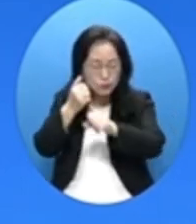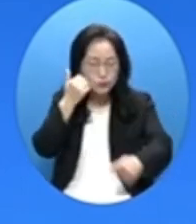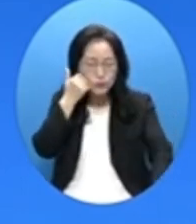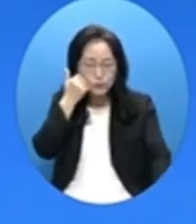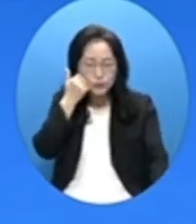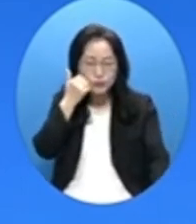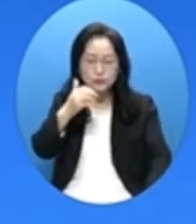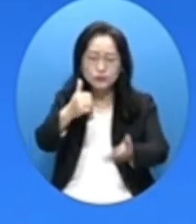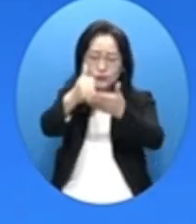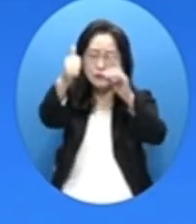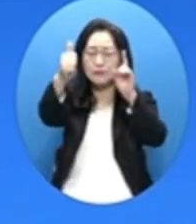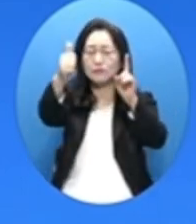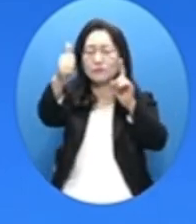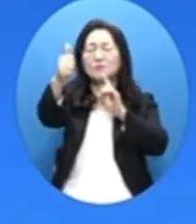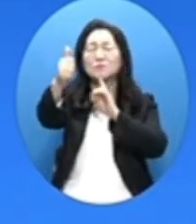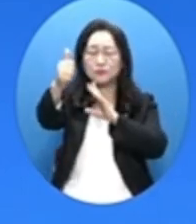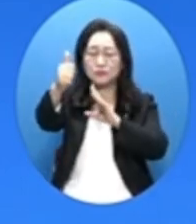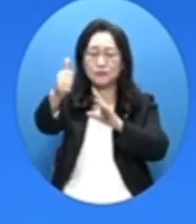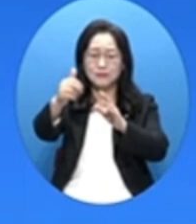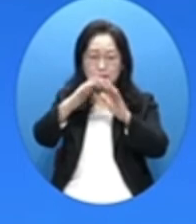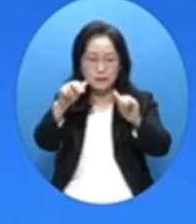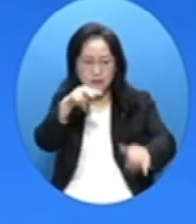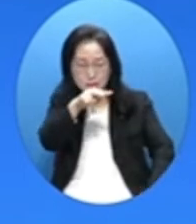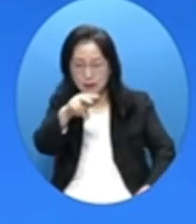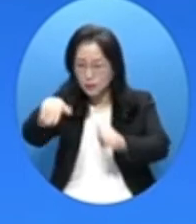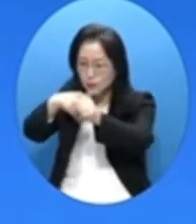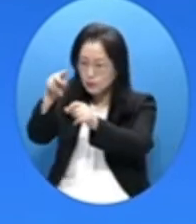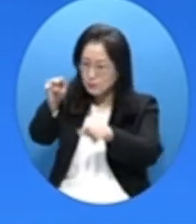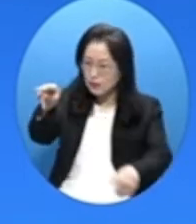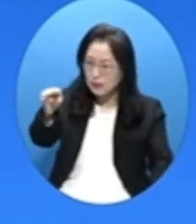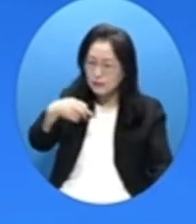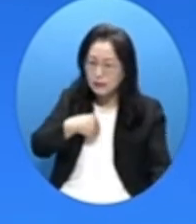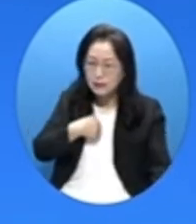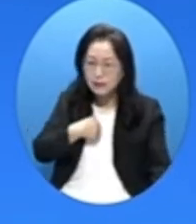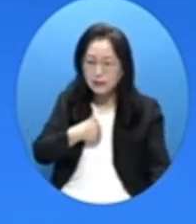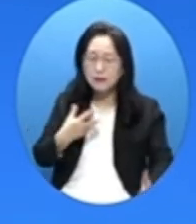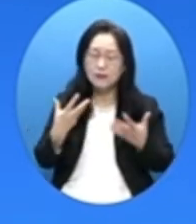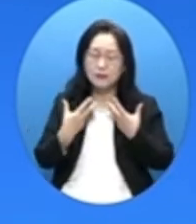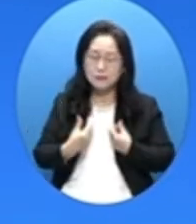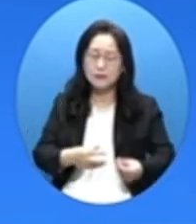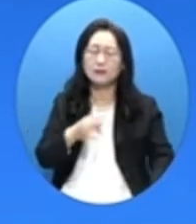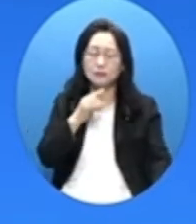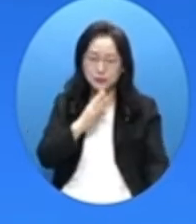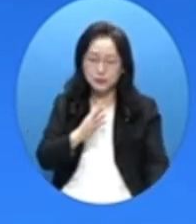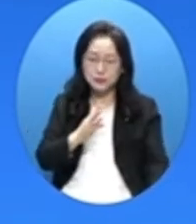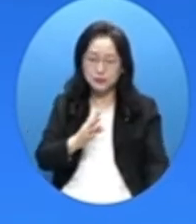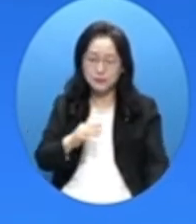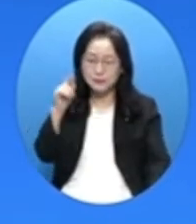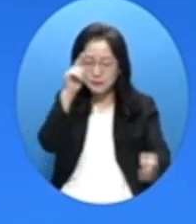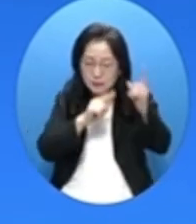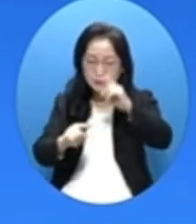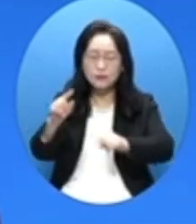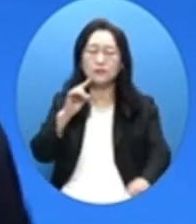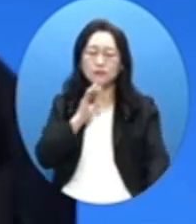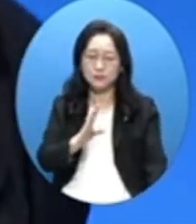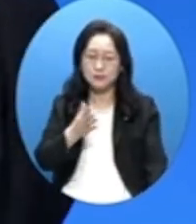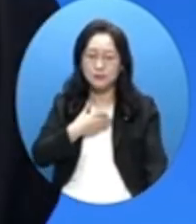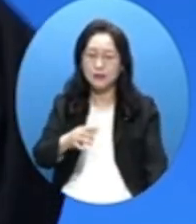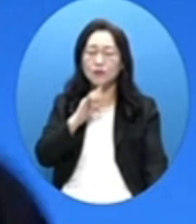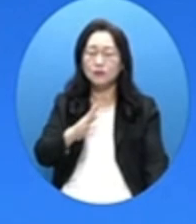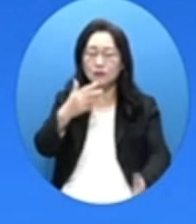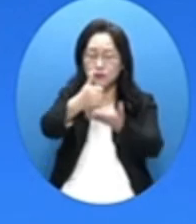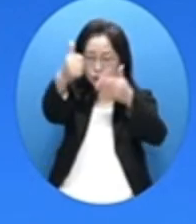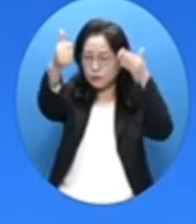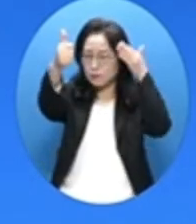쓰러져 주님밖에 없습니다 사람을 바라봐도 환경을 바라봐도 내게는 절망뿐이고 내게는 상처뿐입니다 내가 오직